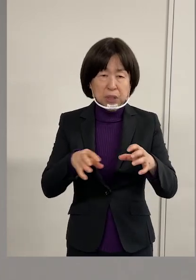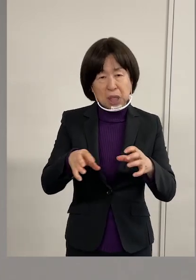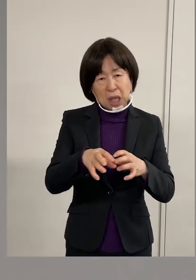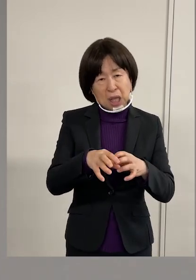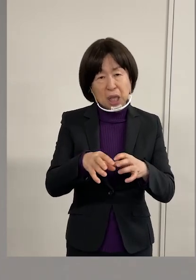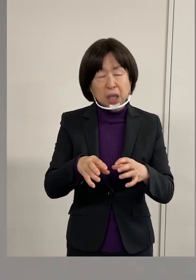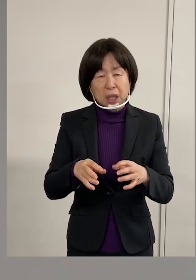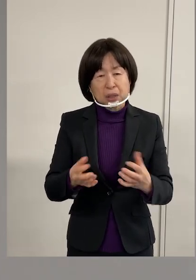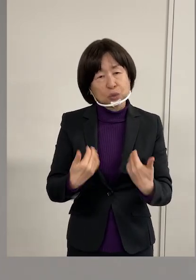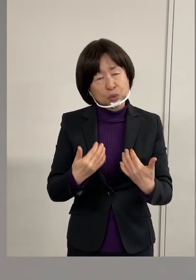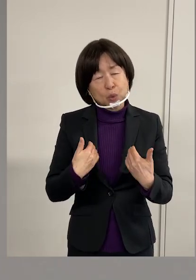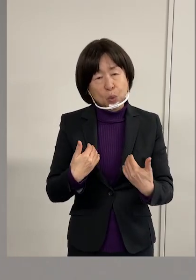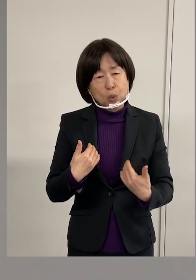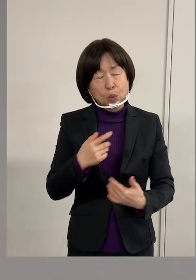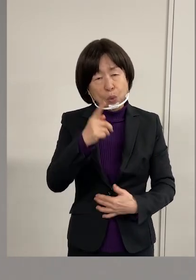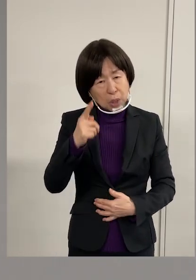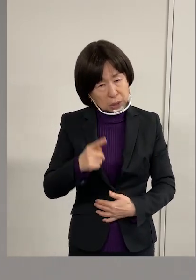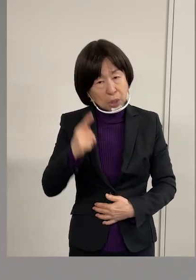います。